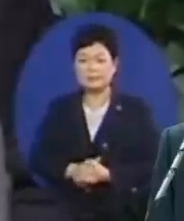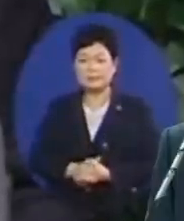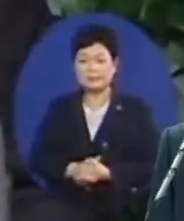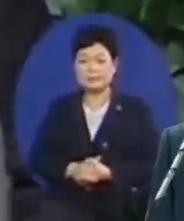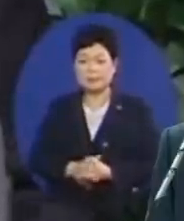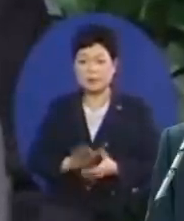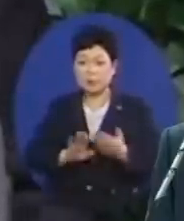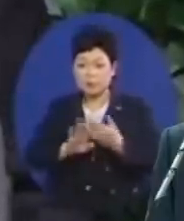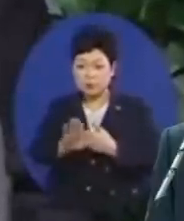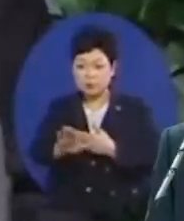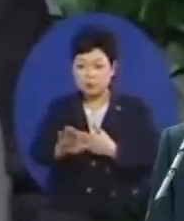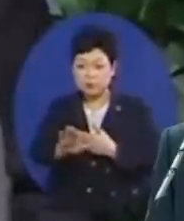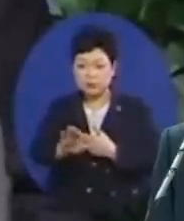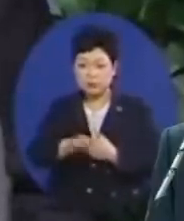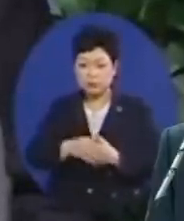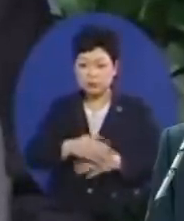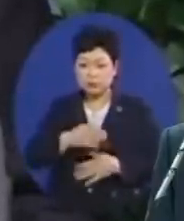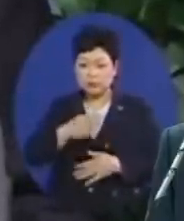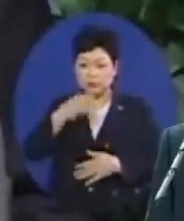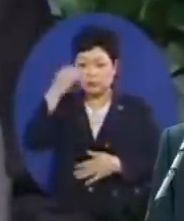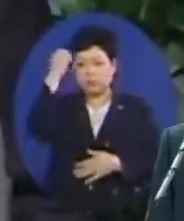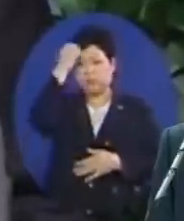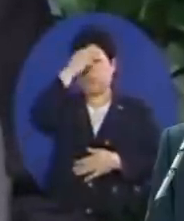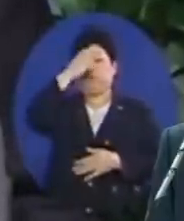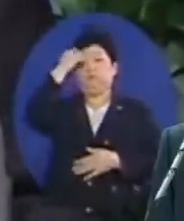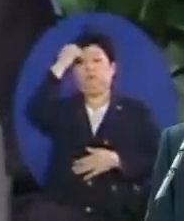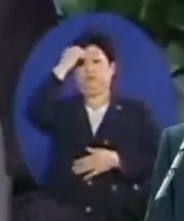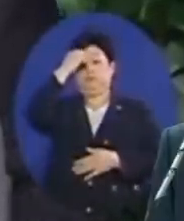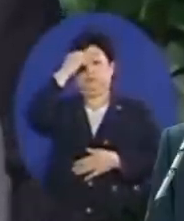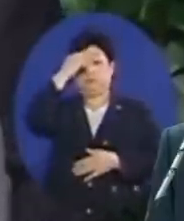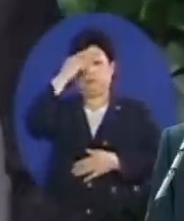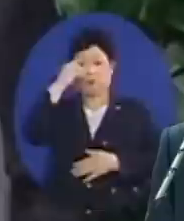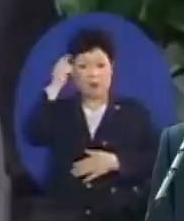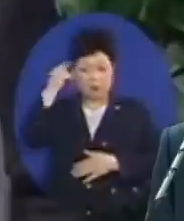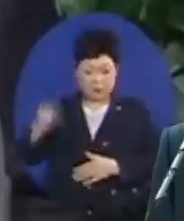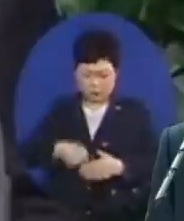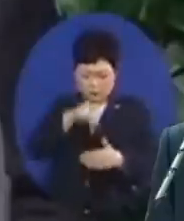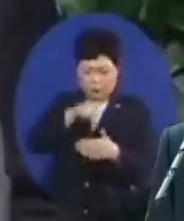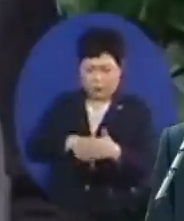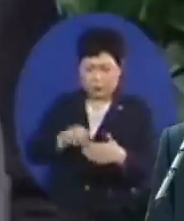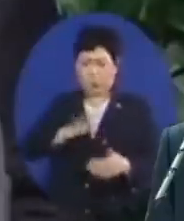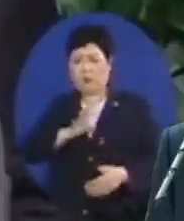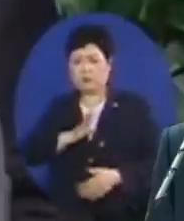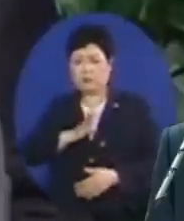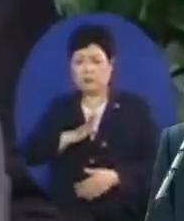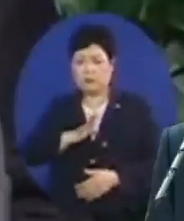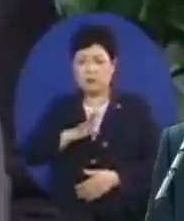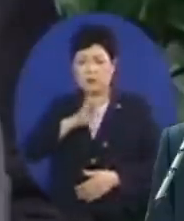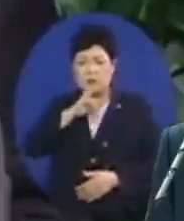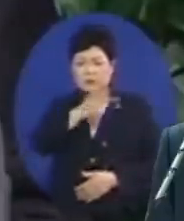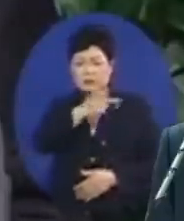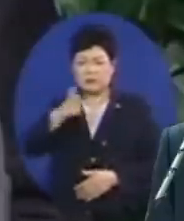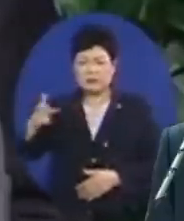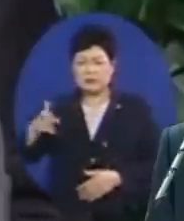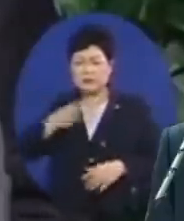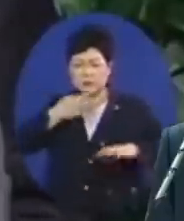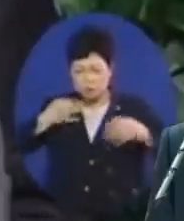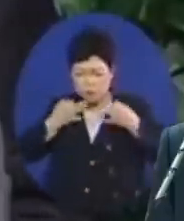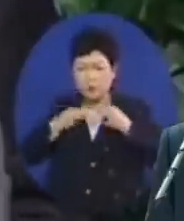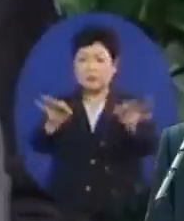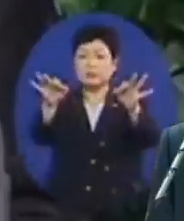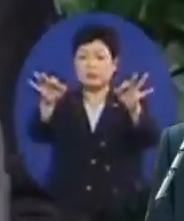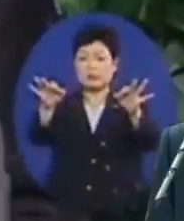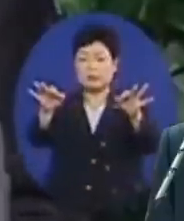그러고 난 다음 제가 혼비백산했습니다. 왜냐하면 내 속에서 굉장히 큰 소리를